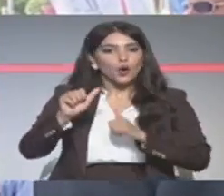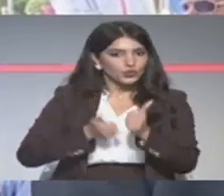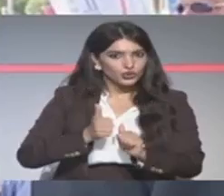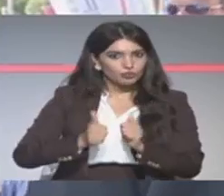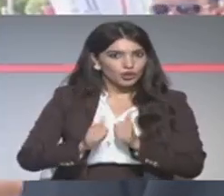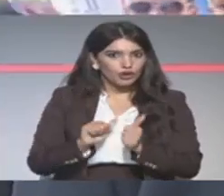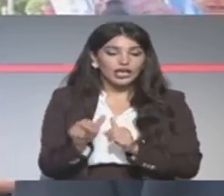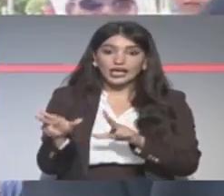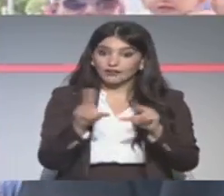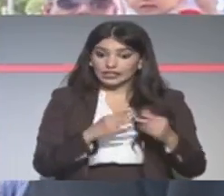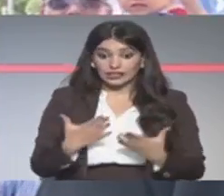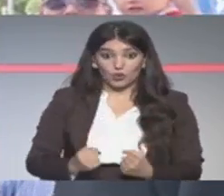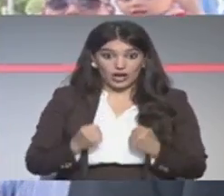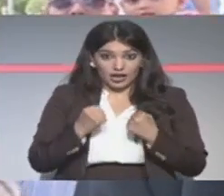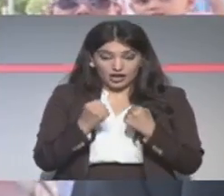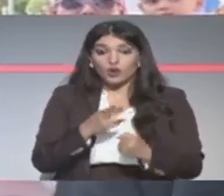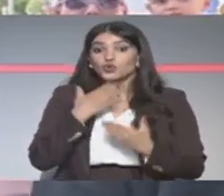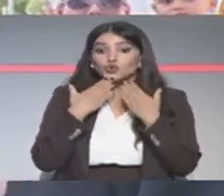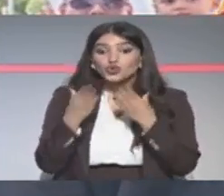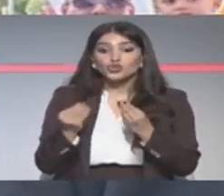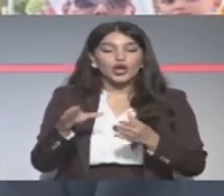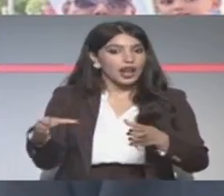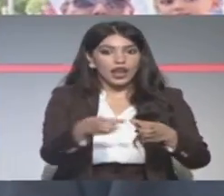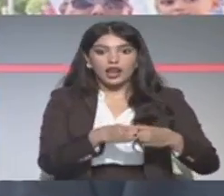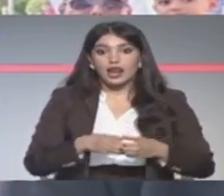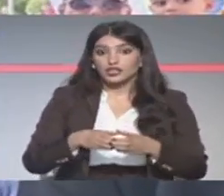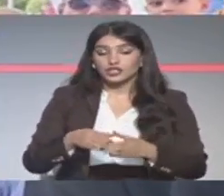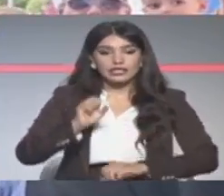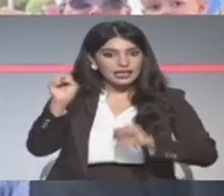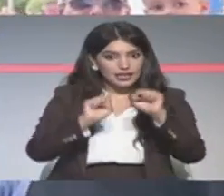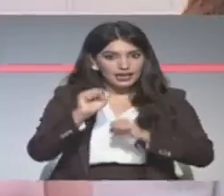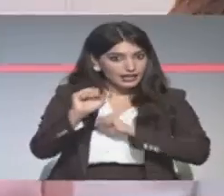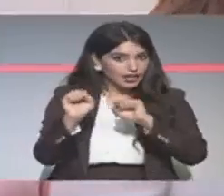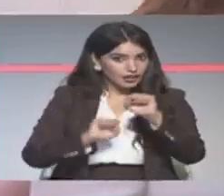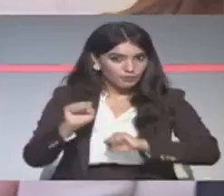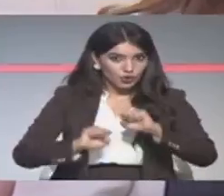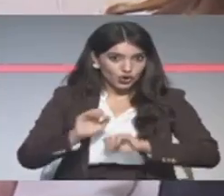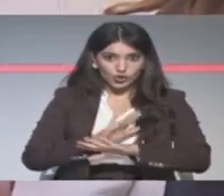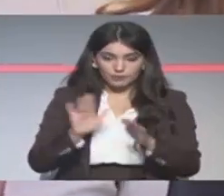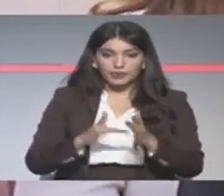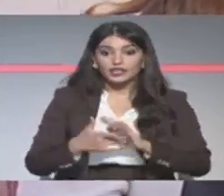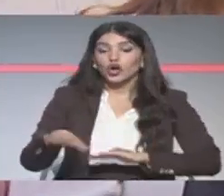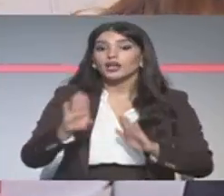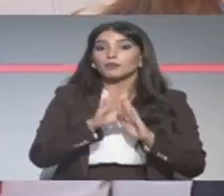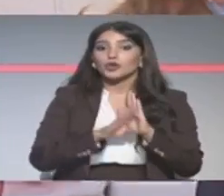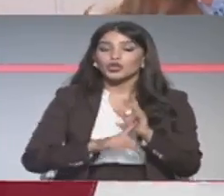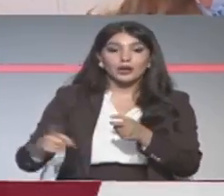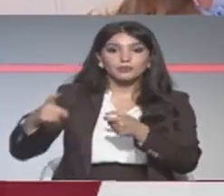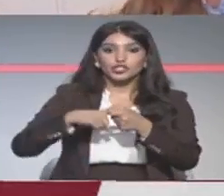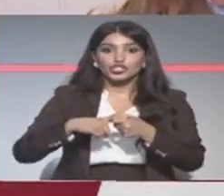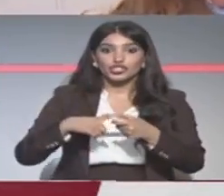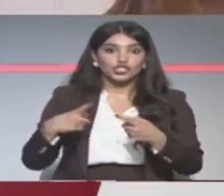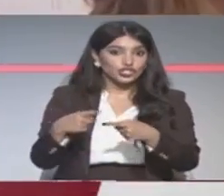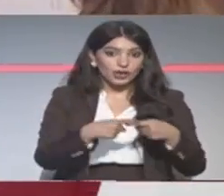قاعدين نحاولوا معناها باش نعملوها. نشكر لجنة التنظيم الكل خاطر عمل الحقيقة مذني برشا. نحن عندنا بروجرام تاع شراكة مع